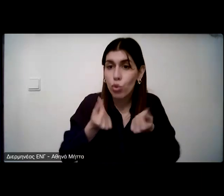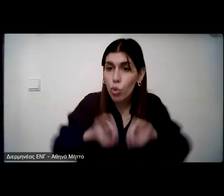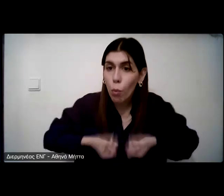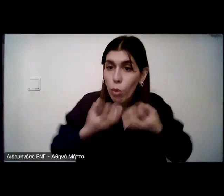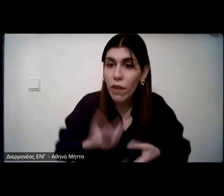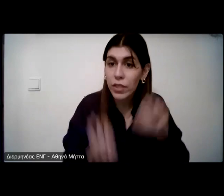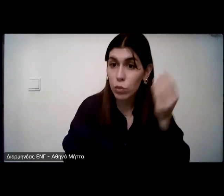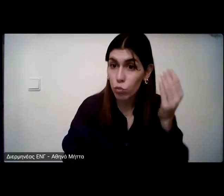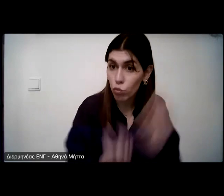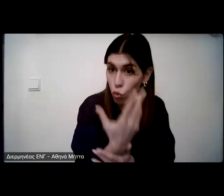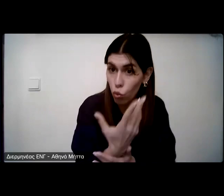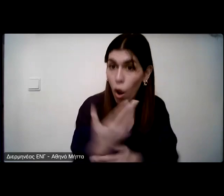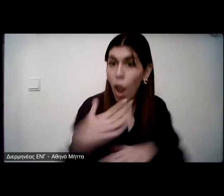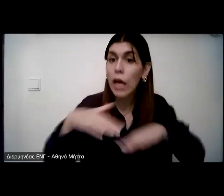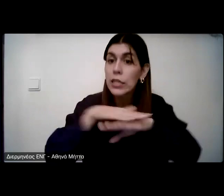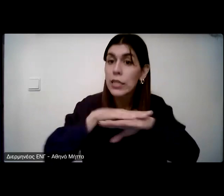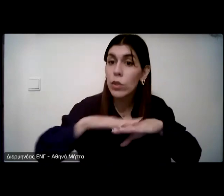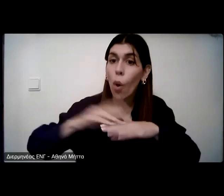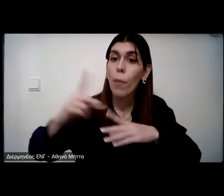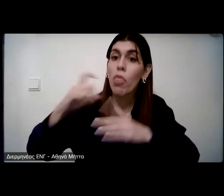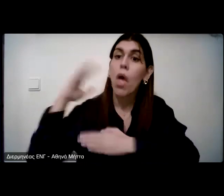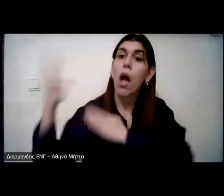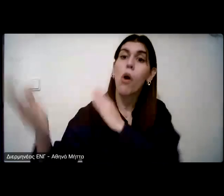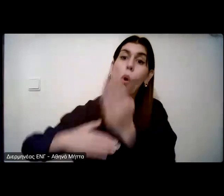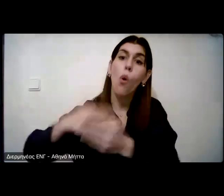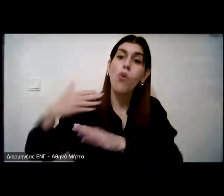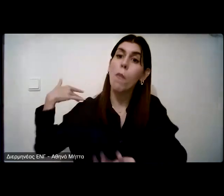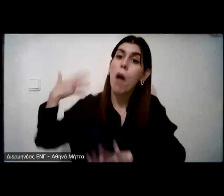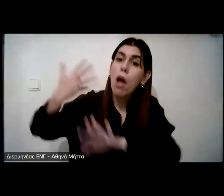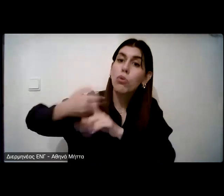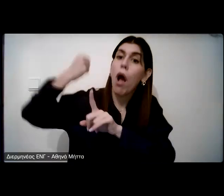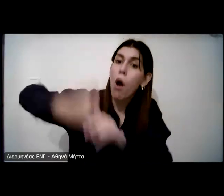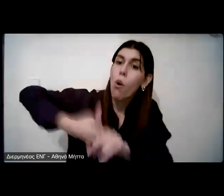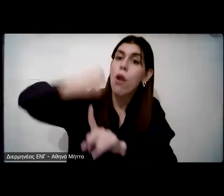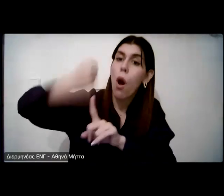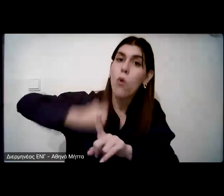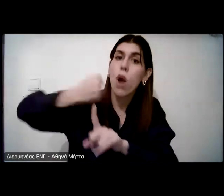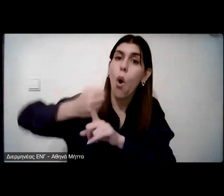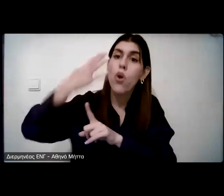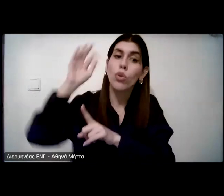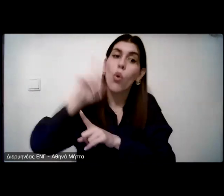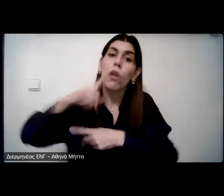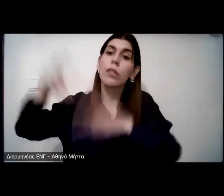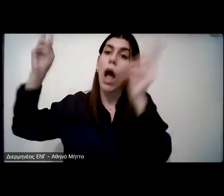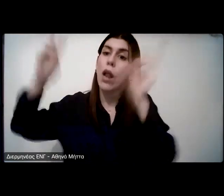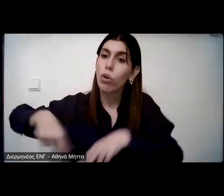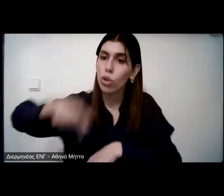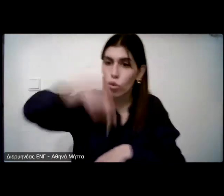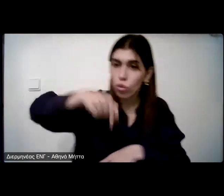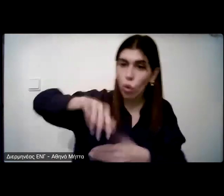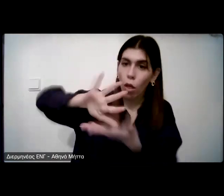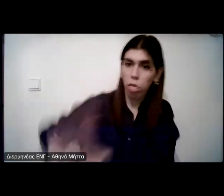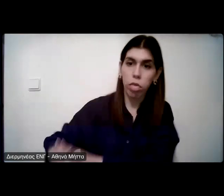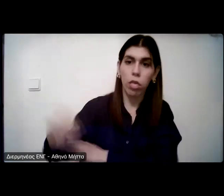αγώνες πολλών δεκαετιών για αυτή την ορατότητα. Θεωρώ ότι το παπάκι και άλλα